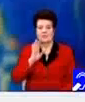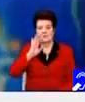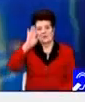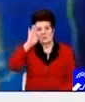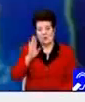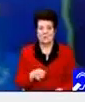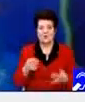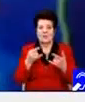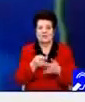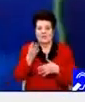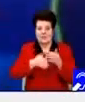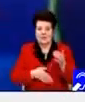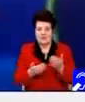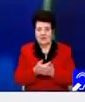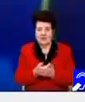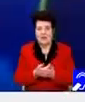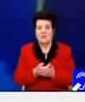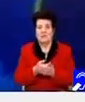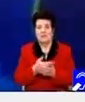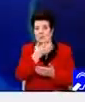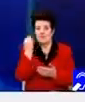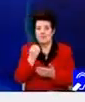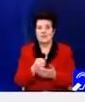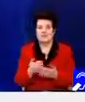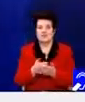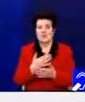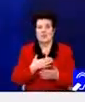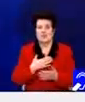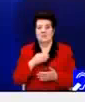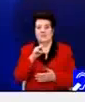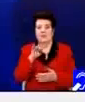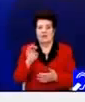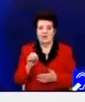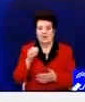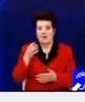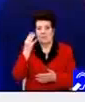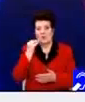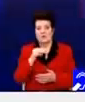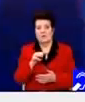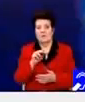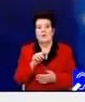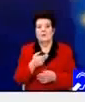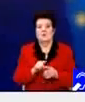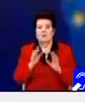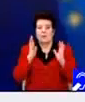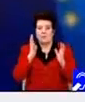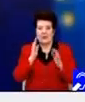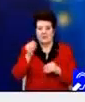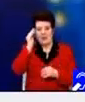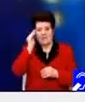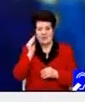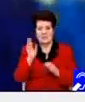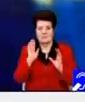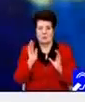Doamnelor, domnilor, telejurnalul a ajuns aici la final. Nu uitați că știrile noastre sunt pe tvrmoldova.md. Le puteți vedea și pe pagina noastră de